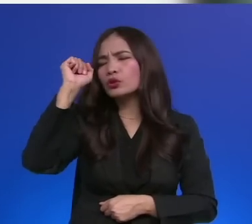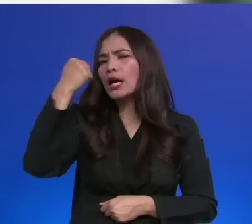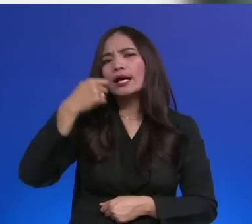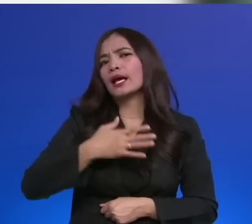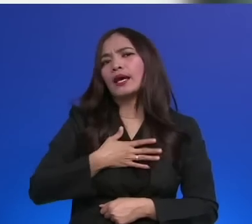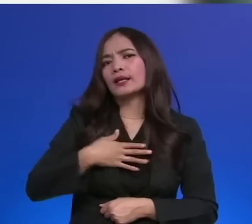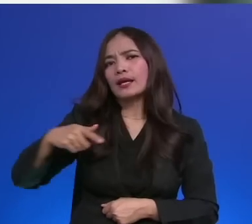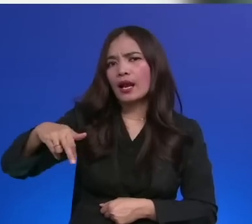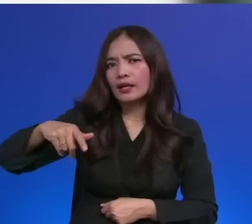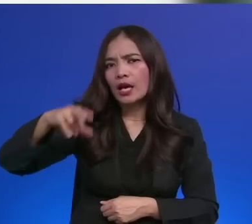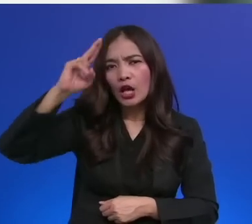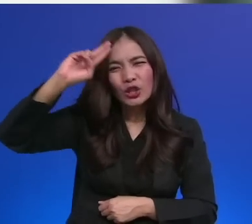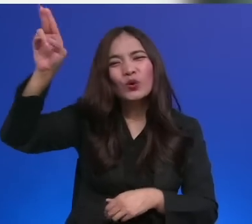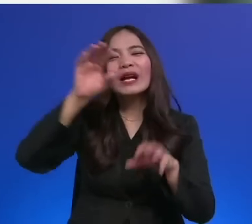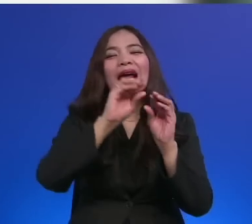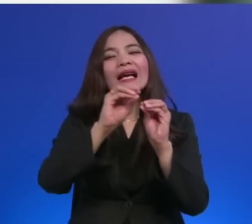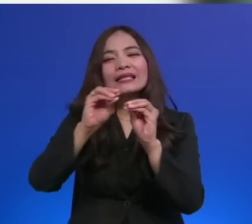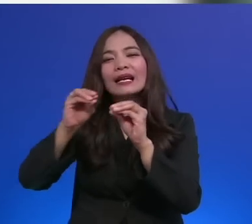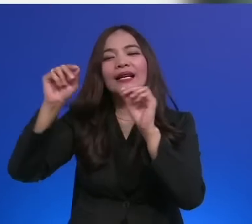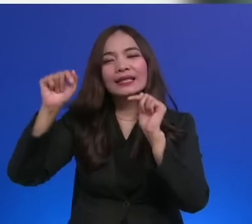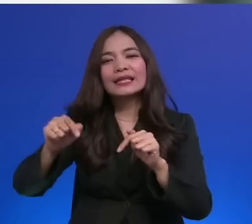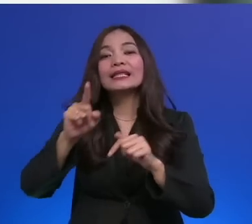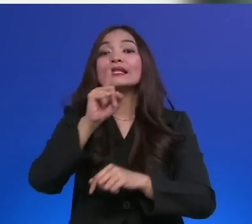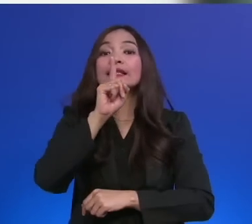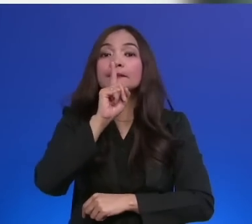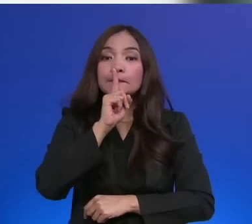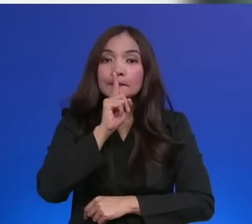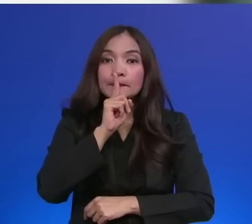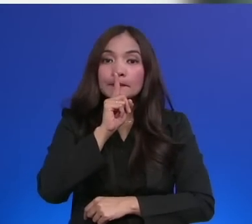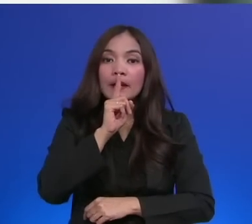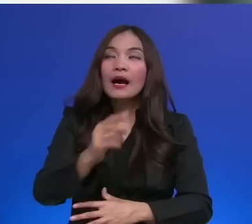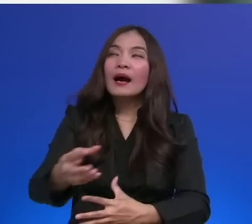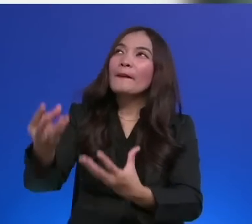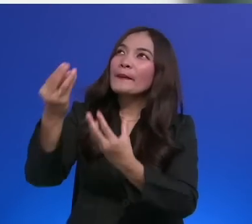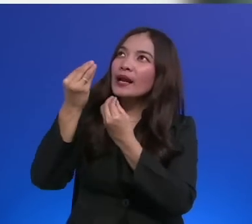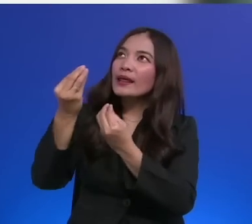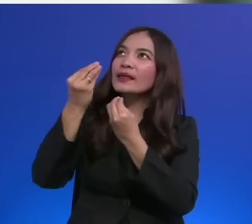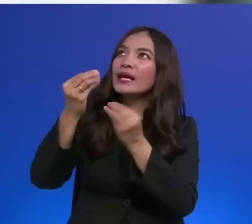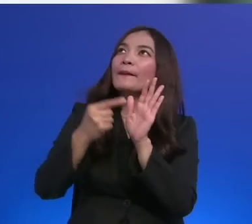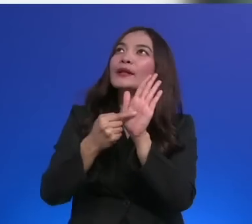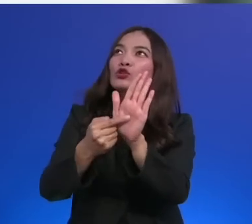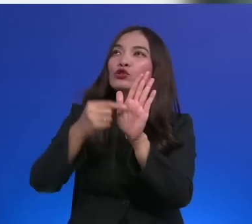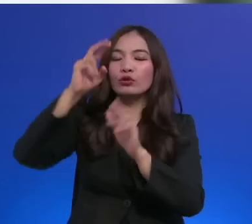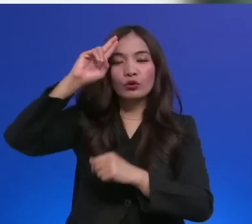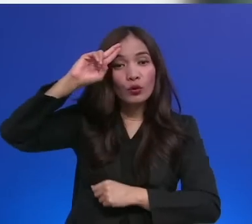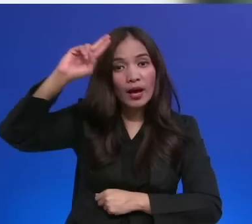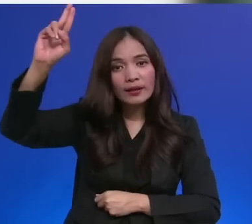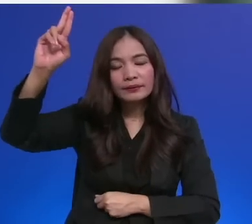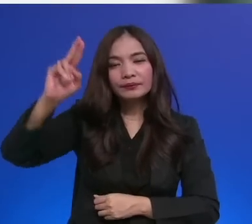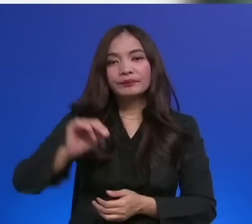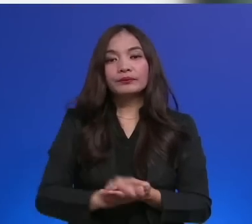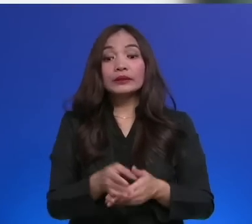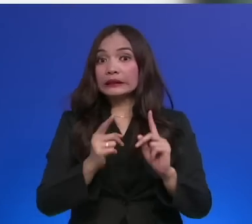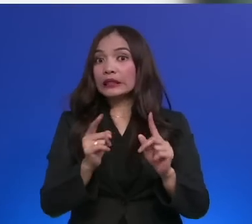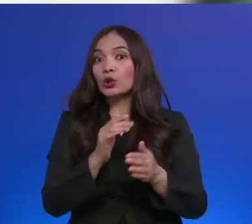jalani, Tuhan ajar ini, diam menantikan Tuhan. Ya, kalau